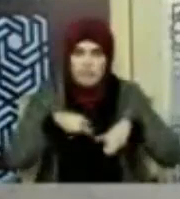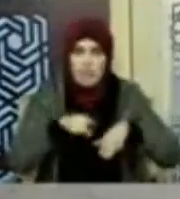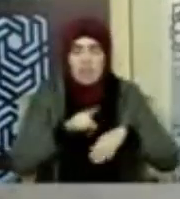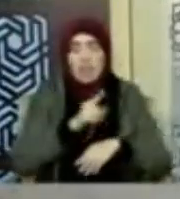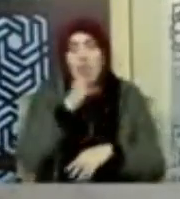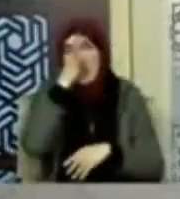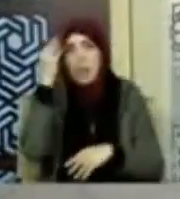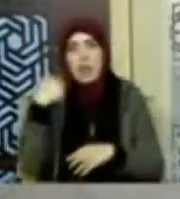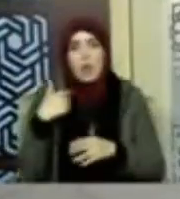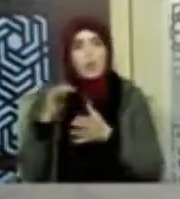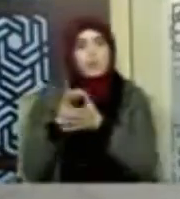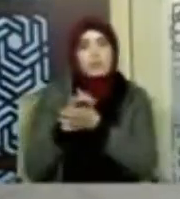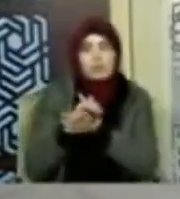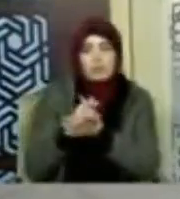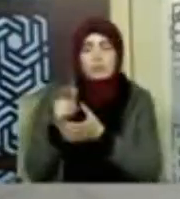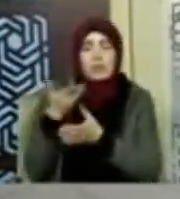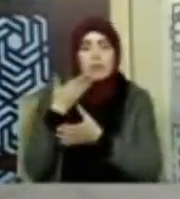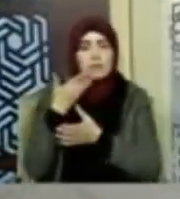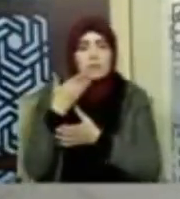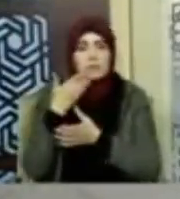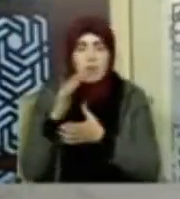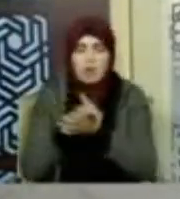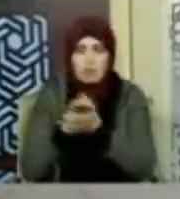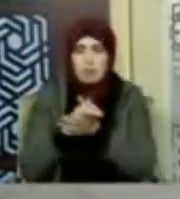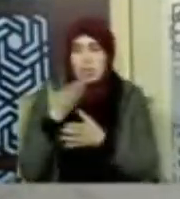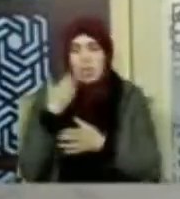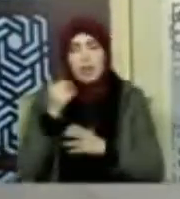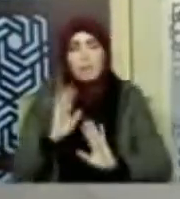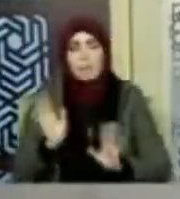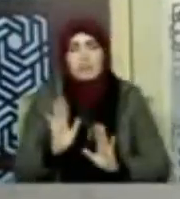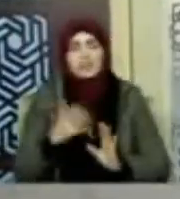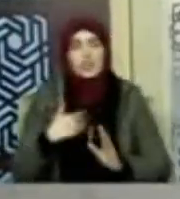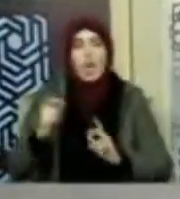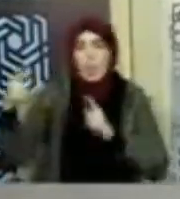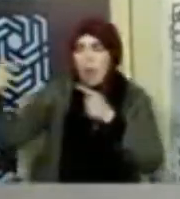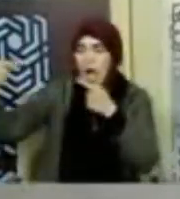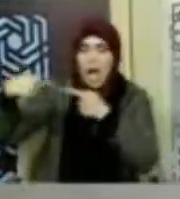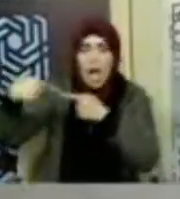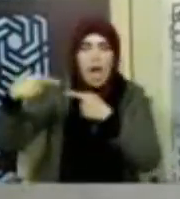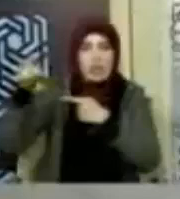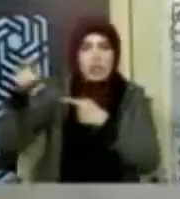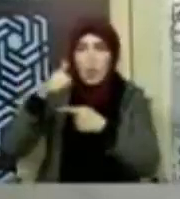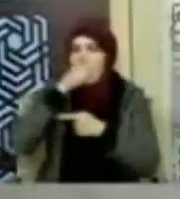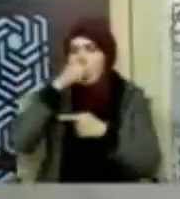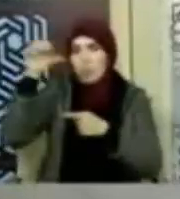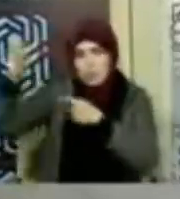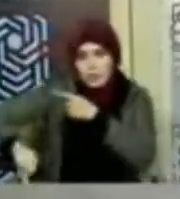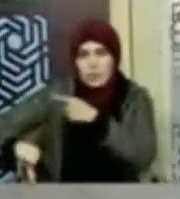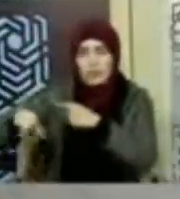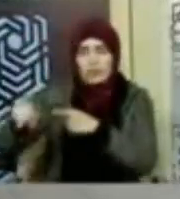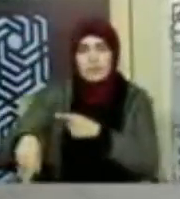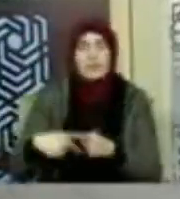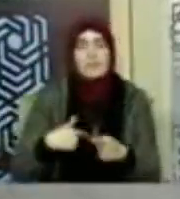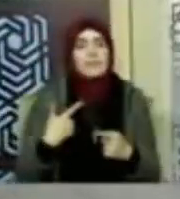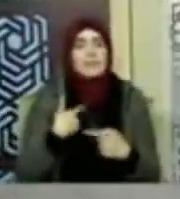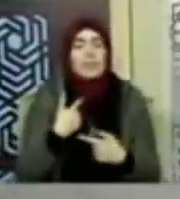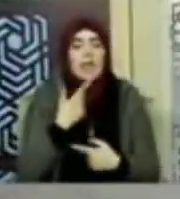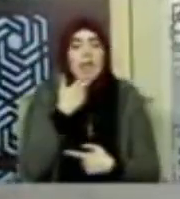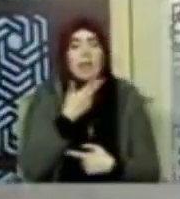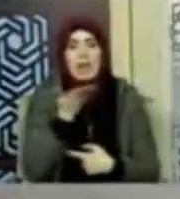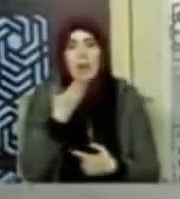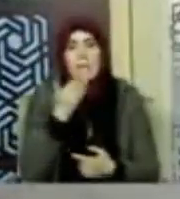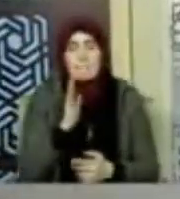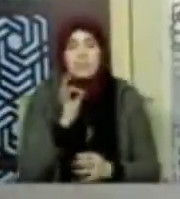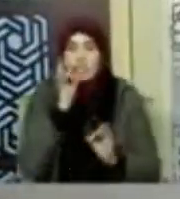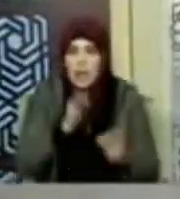صديق يصر أو عدو يحزن، فتى تم فيه ما يسر صديقه